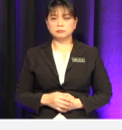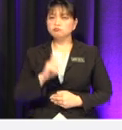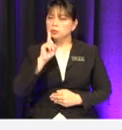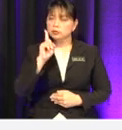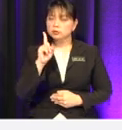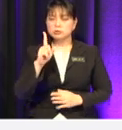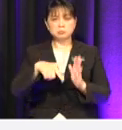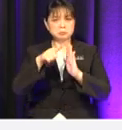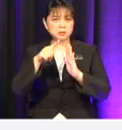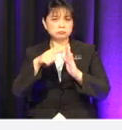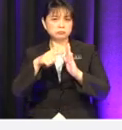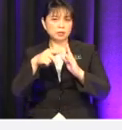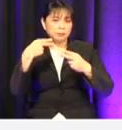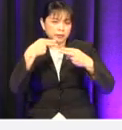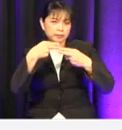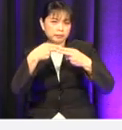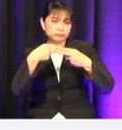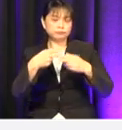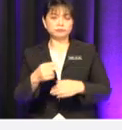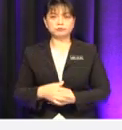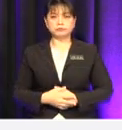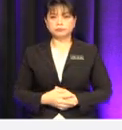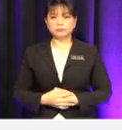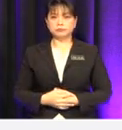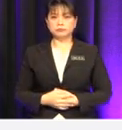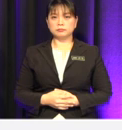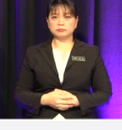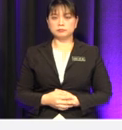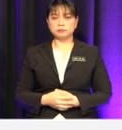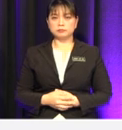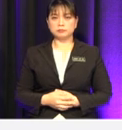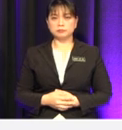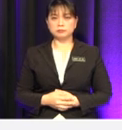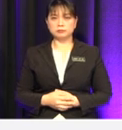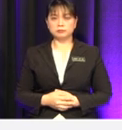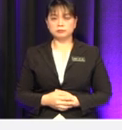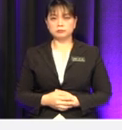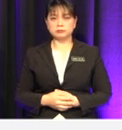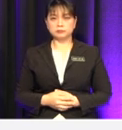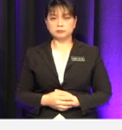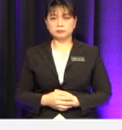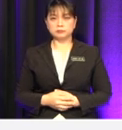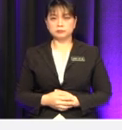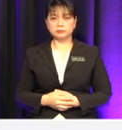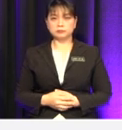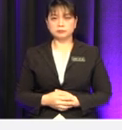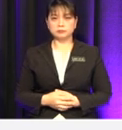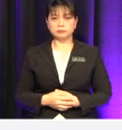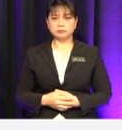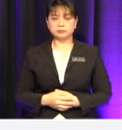antara sini 16 Oke Betul Oke jadi sekarang tolak kan 16